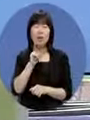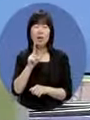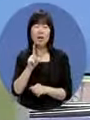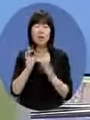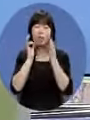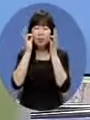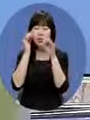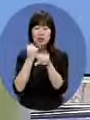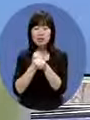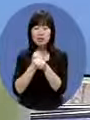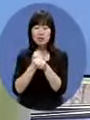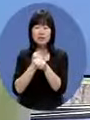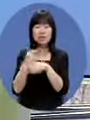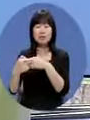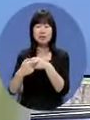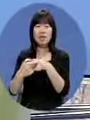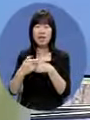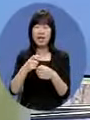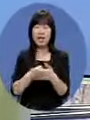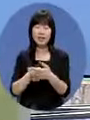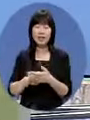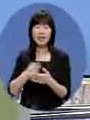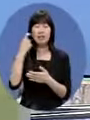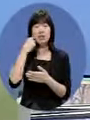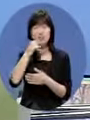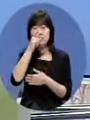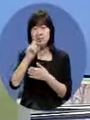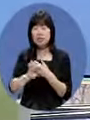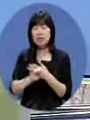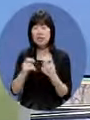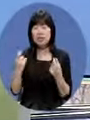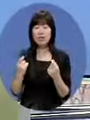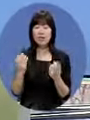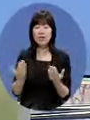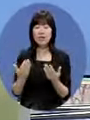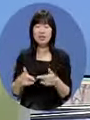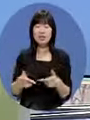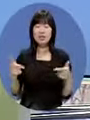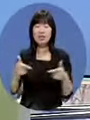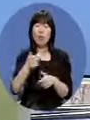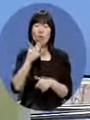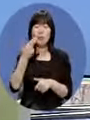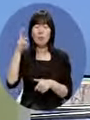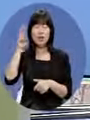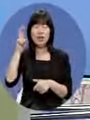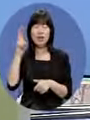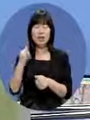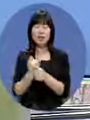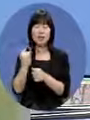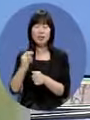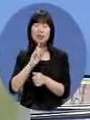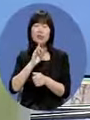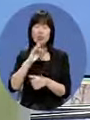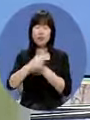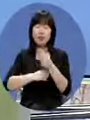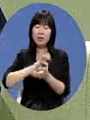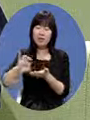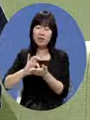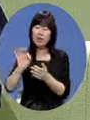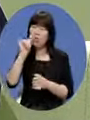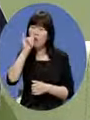노력하는 얘 레 내지는 좀 알뜰한 느낌이 있었으면 또 이렇게 까지 이 컷이 않았을 것 같은데 아래 오는 정말 구청 만조 쓰나요